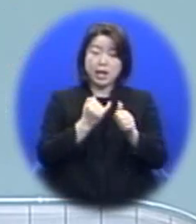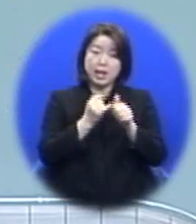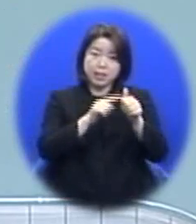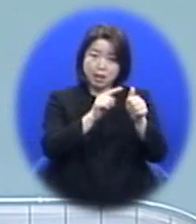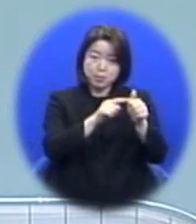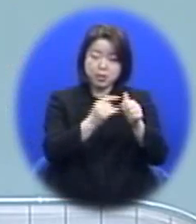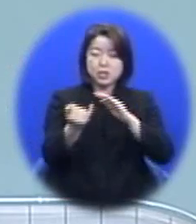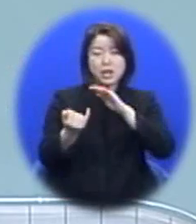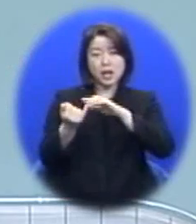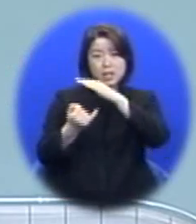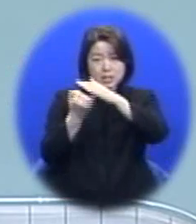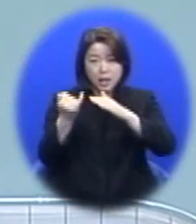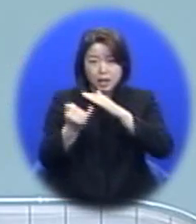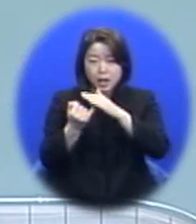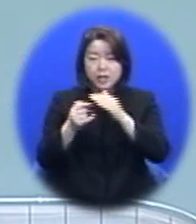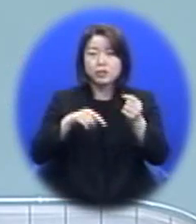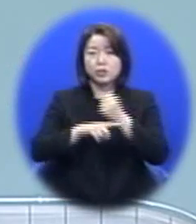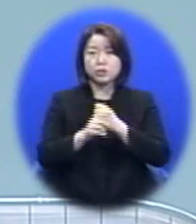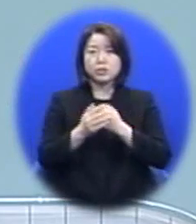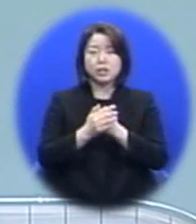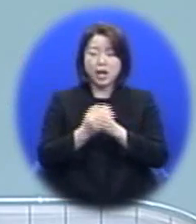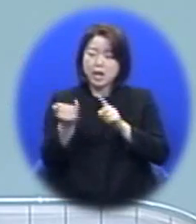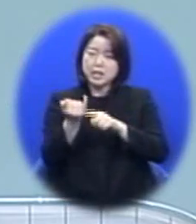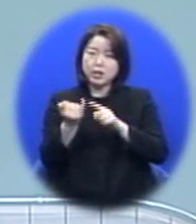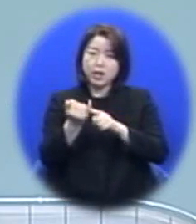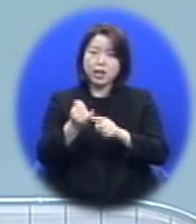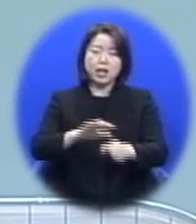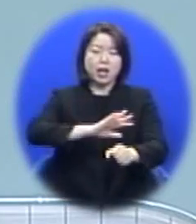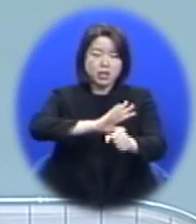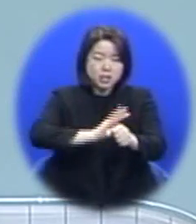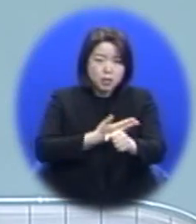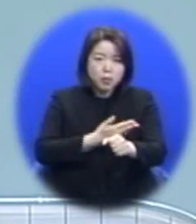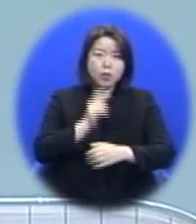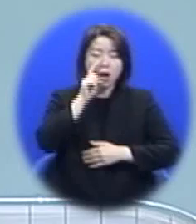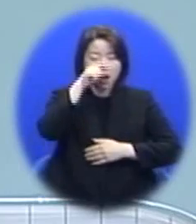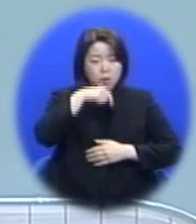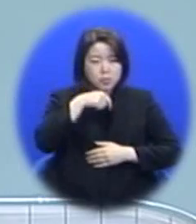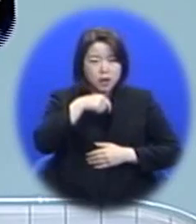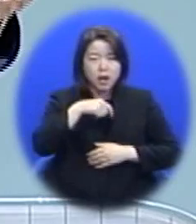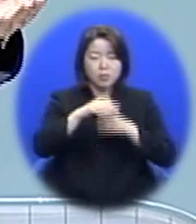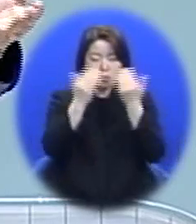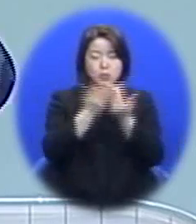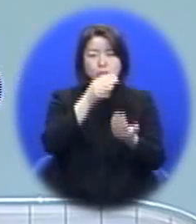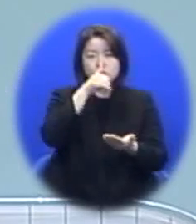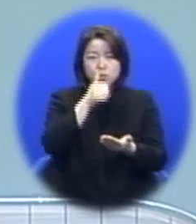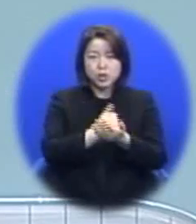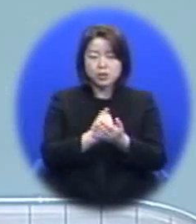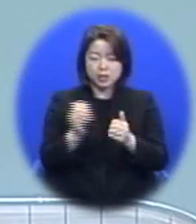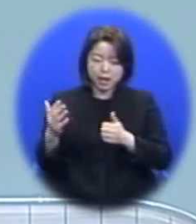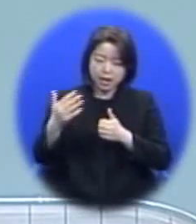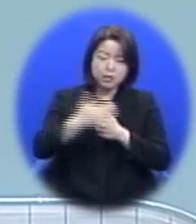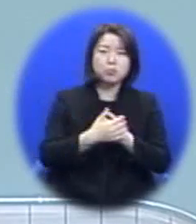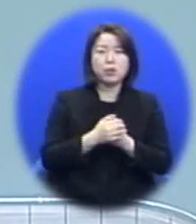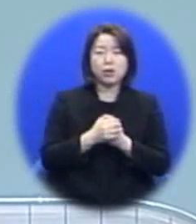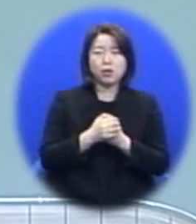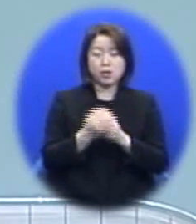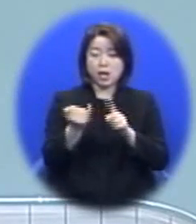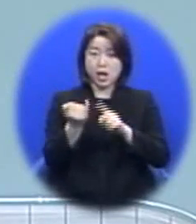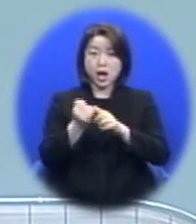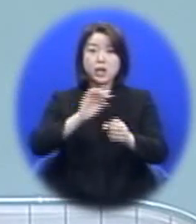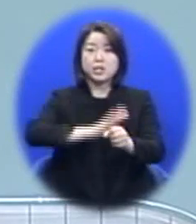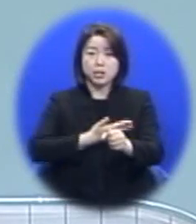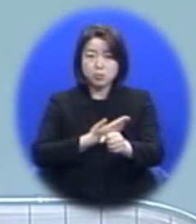아내의 죄와 허물과 잘못을 다 남편이 지는 것입니다. 아내가 잘못했어요? 누구 책임이죠? 남편